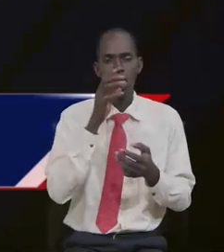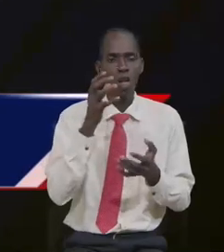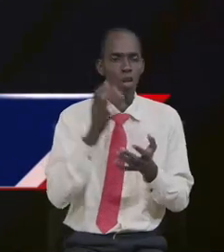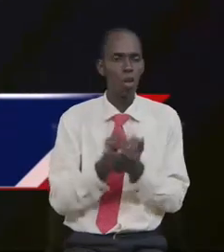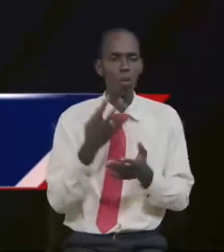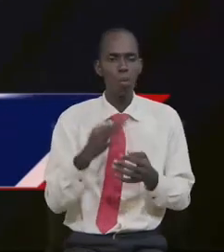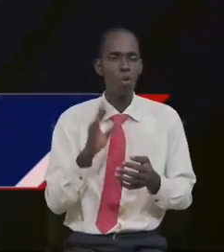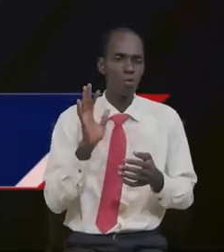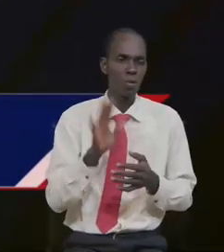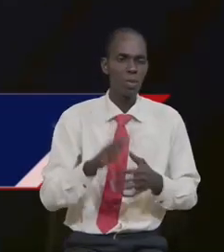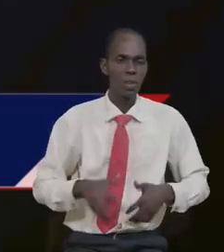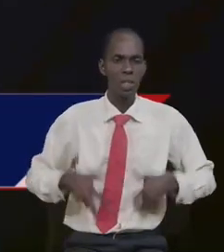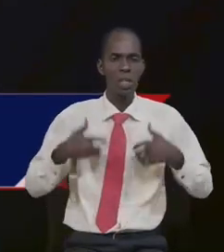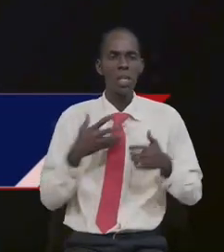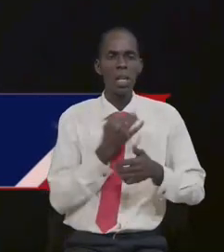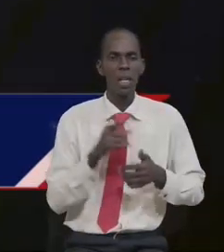tourmenté dans le feu